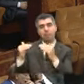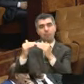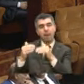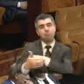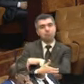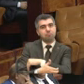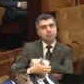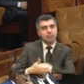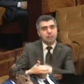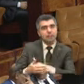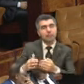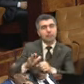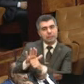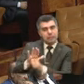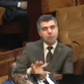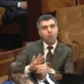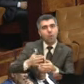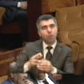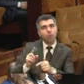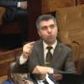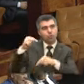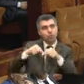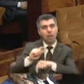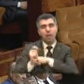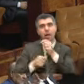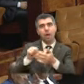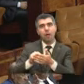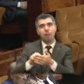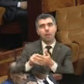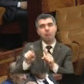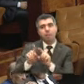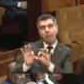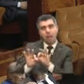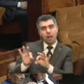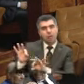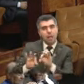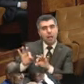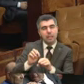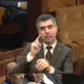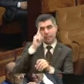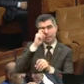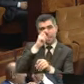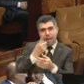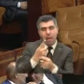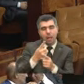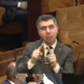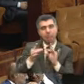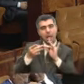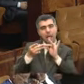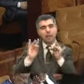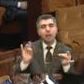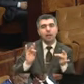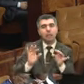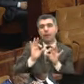الفقيره والفئات الهشه والوافده من العالم القروي ما كيتم لاجراءات المسطريه المعقده او لذاك التسجيل الالكتروني اللي ما كيكونش